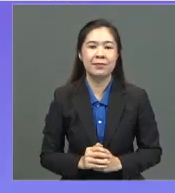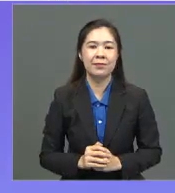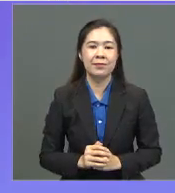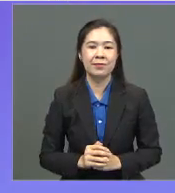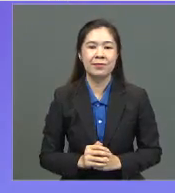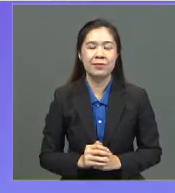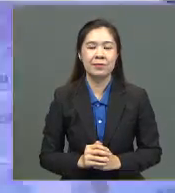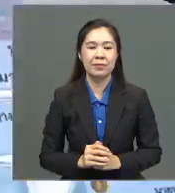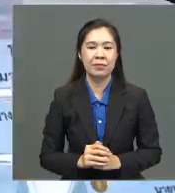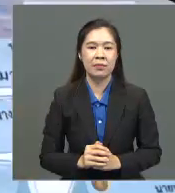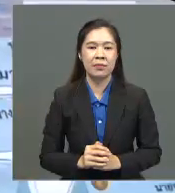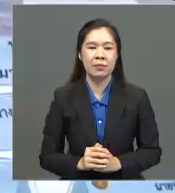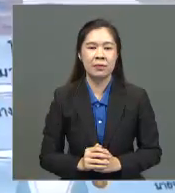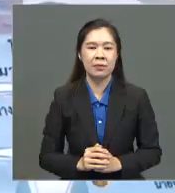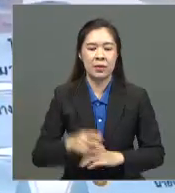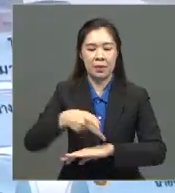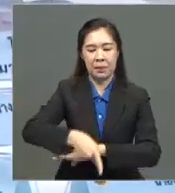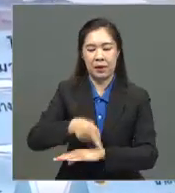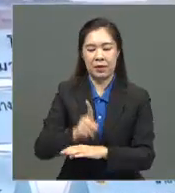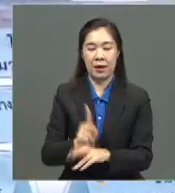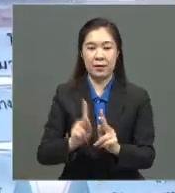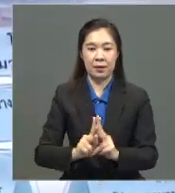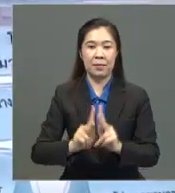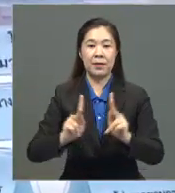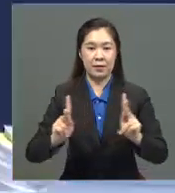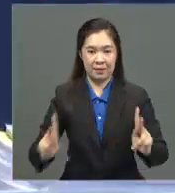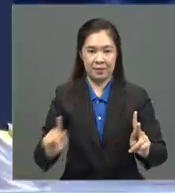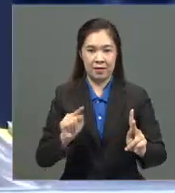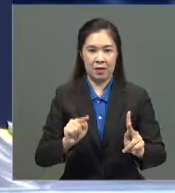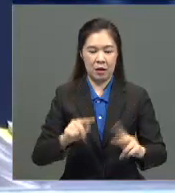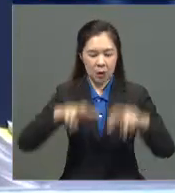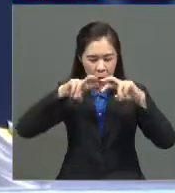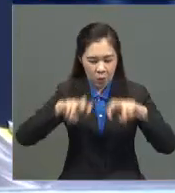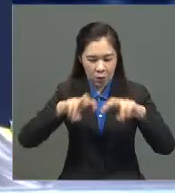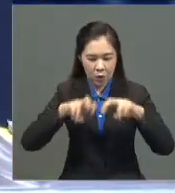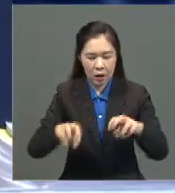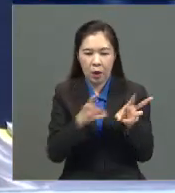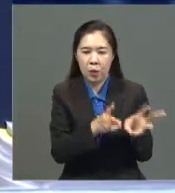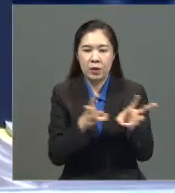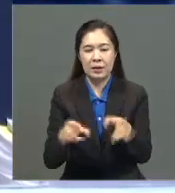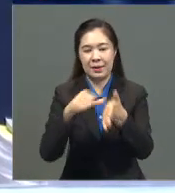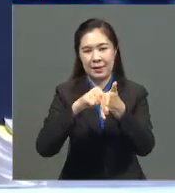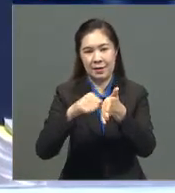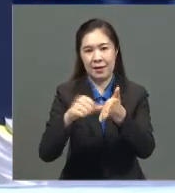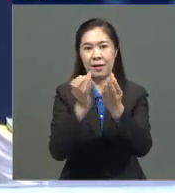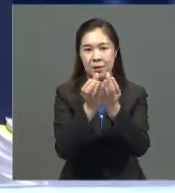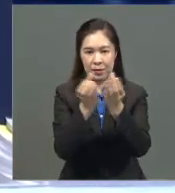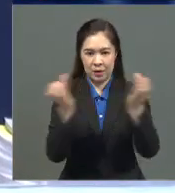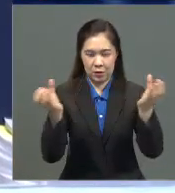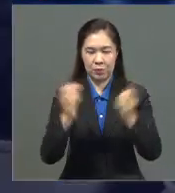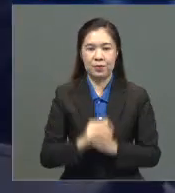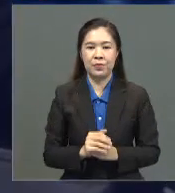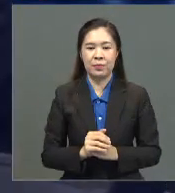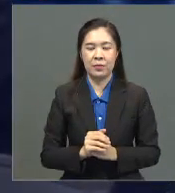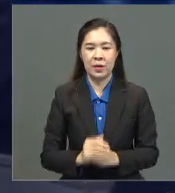นายพีระพันธุ์สาลีรัฐวิภาคประธานคณะกรรมาธิการวิสามัญศึกษาแนวทางการแก้ไขรัฐธรรมนูญกล่าวก่อนการ